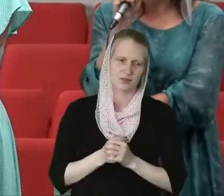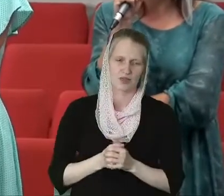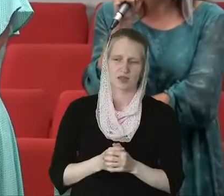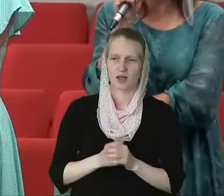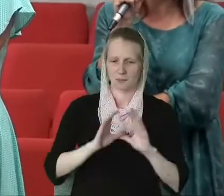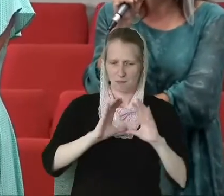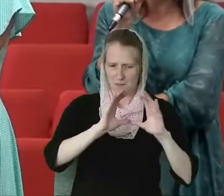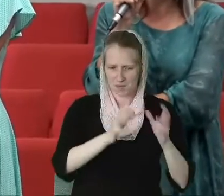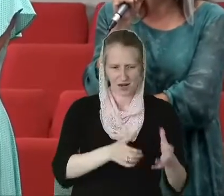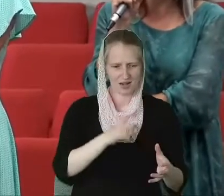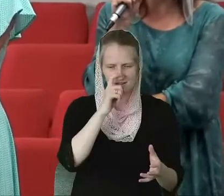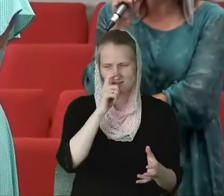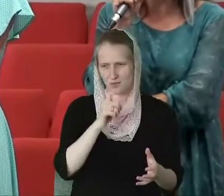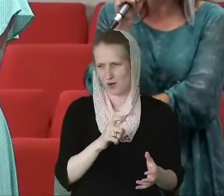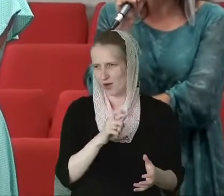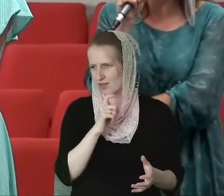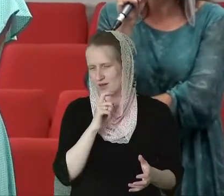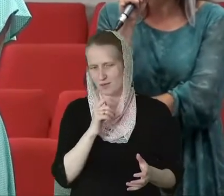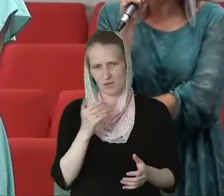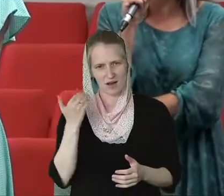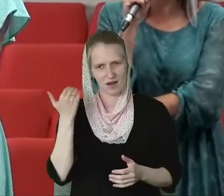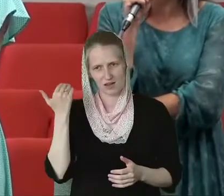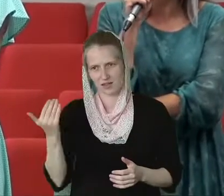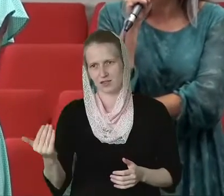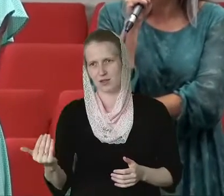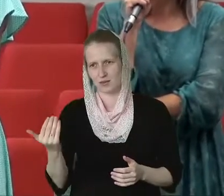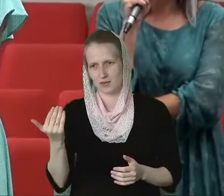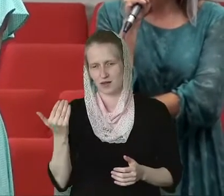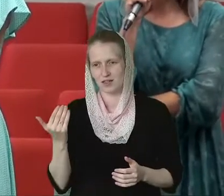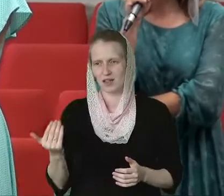протянет, мир не поймет тебя,